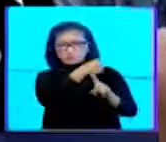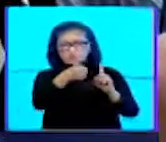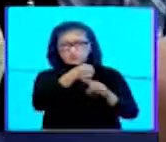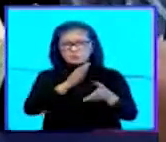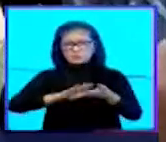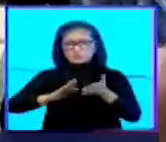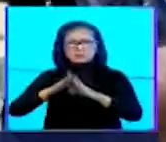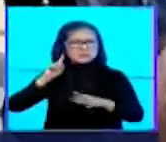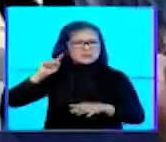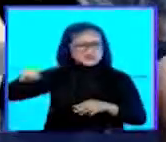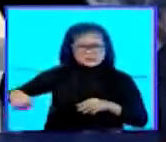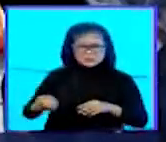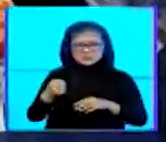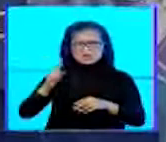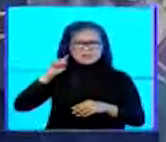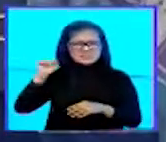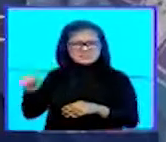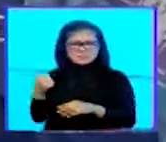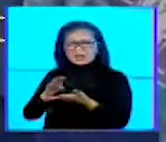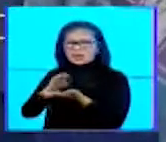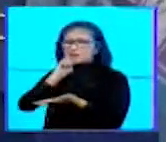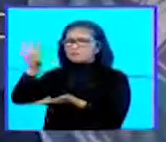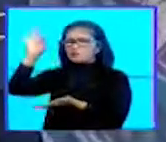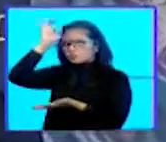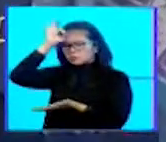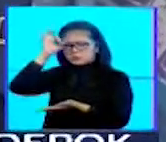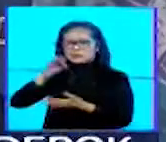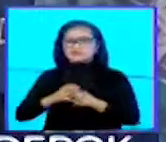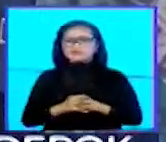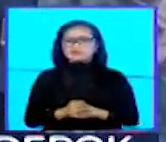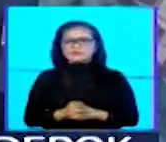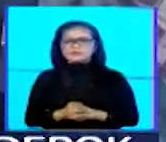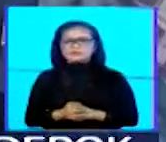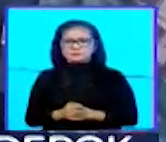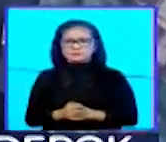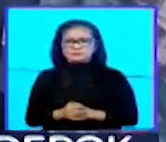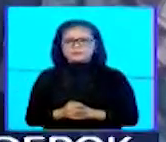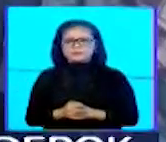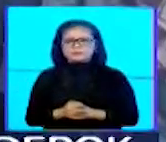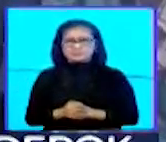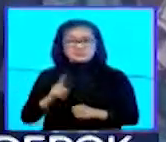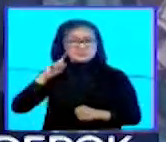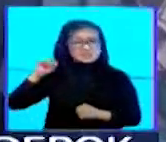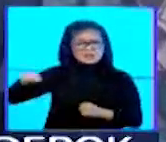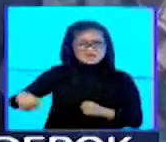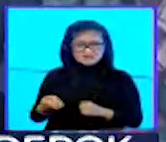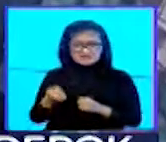tidak dilaporkan sang istri. Setelah itu beberapa jam kemudian istrinya pulang melihat bayi ini